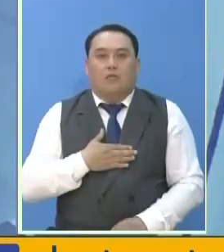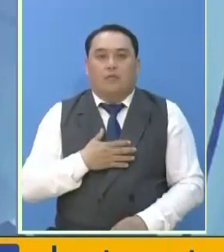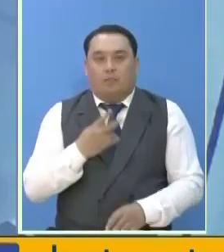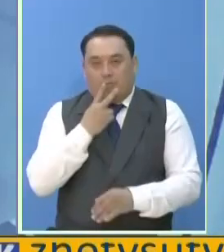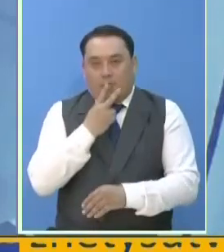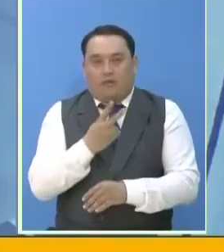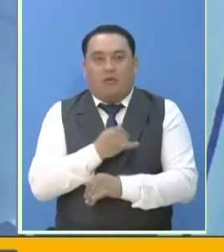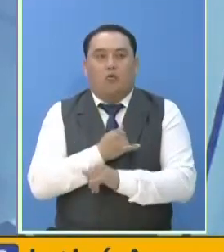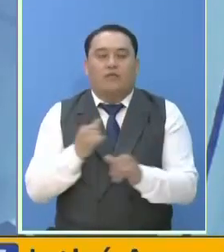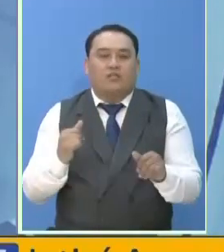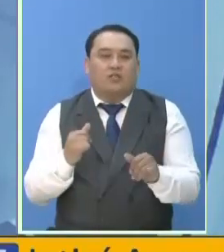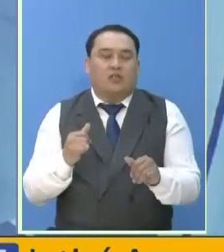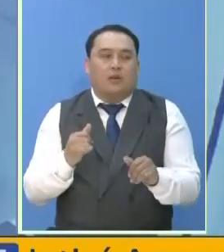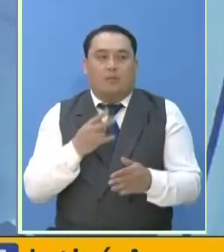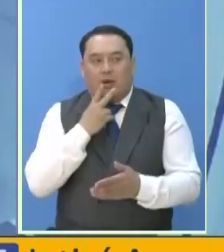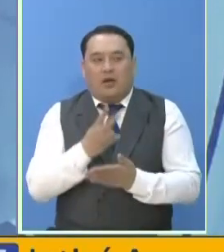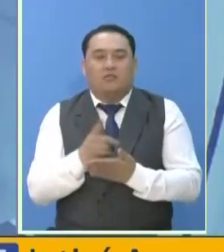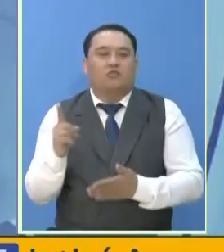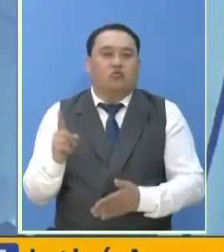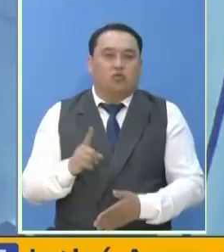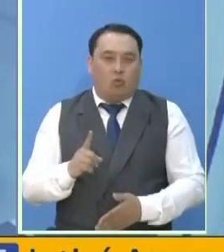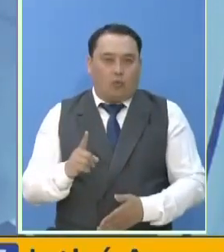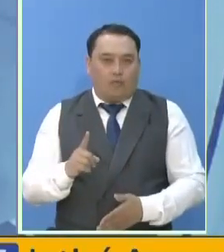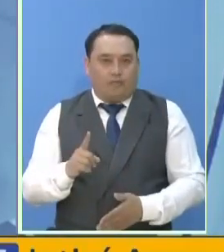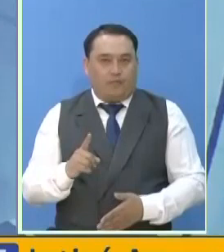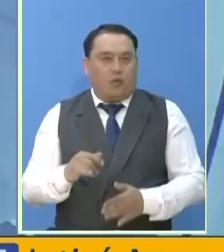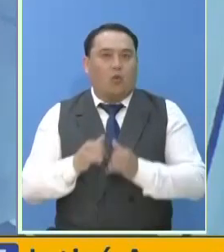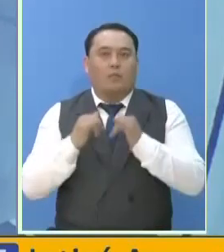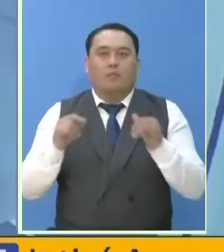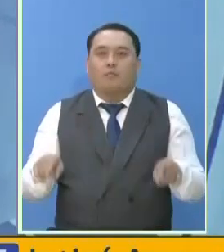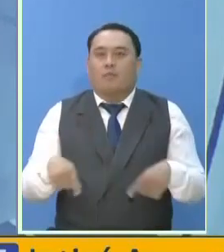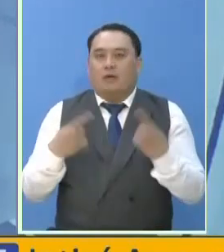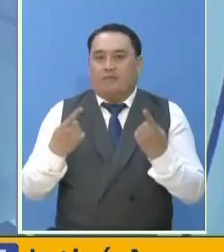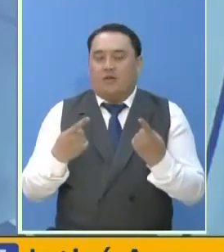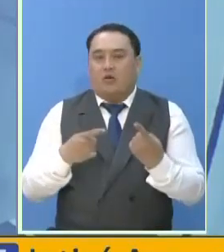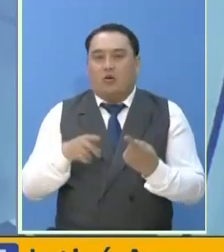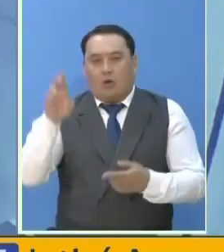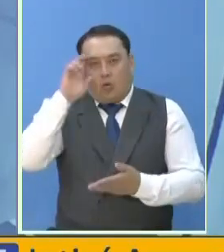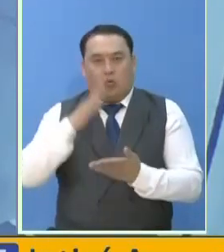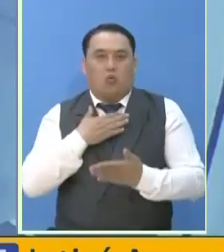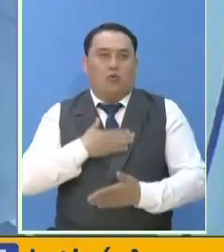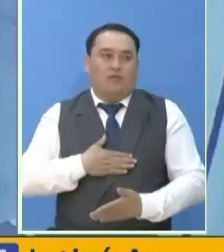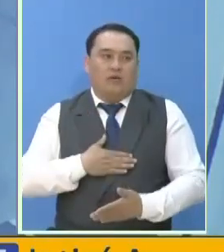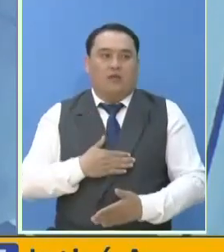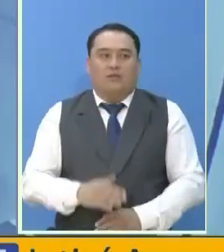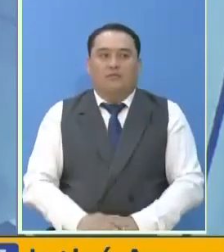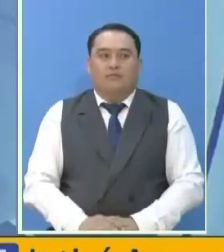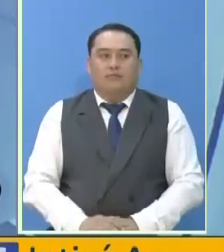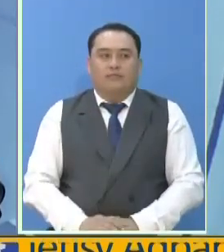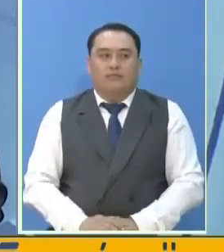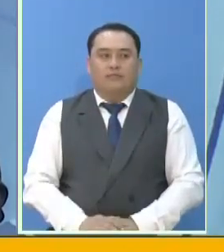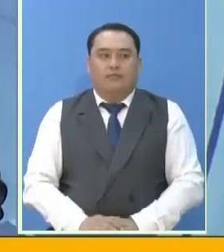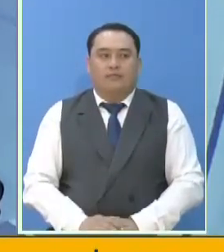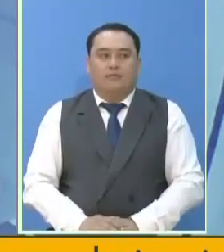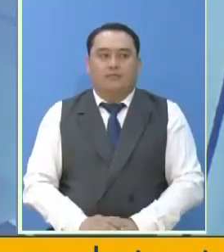последних 3 лет все-таки показывает, что динамика повышения по удовлетворенности качества получаемой